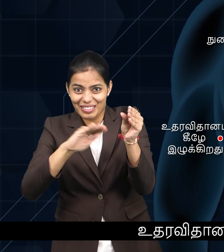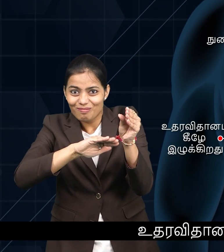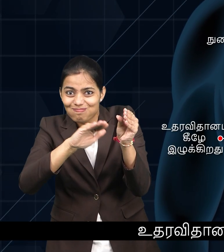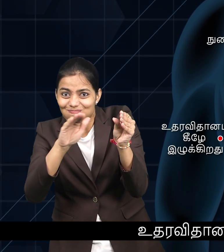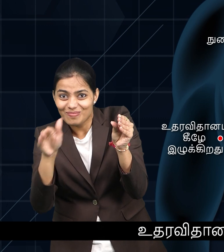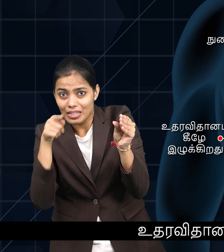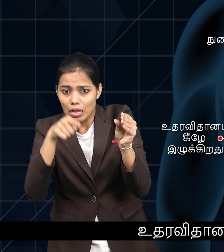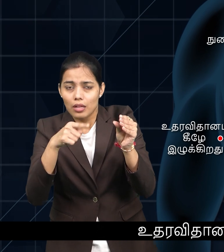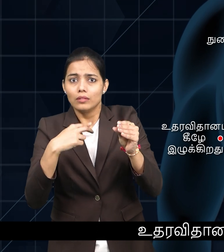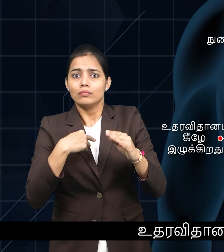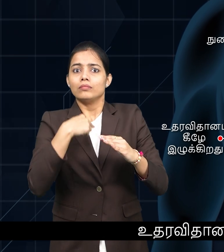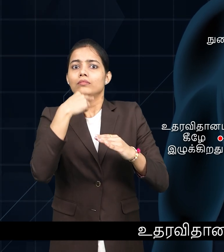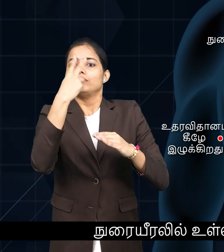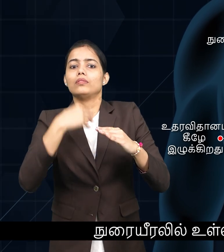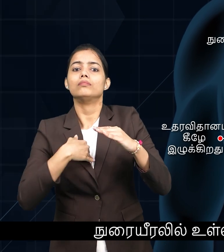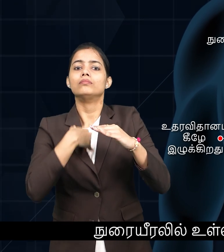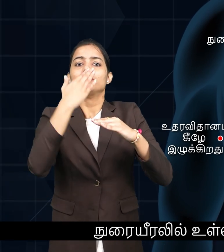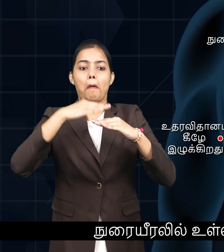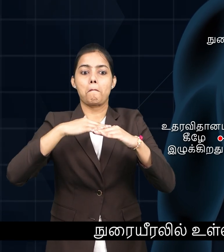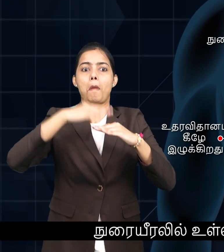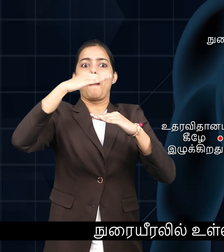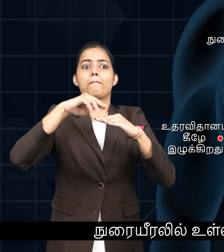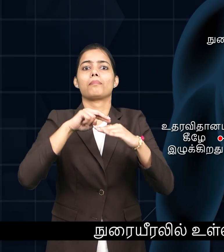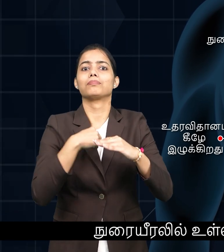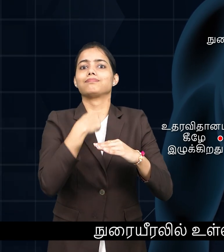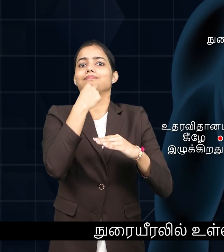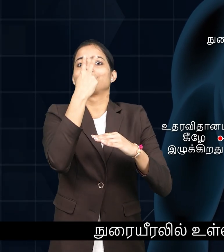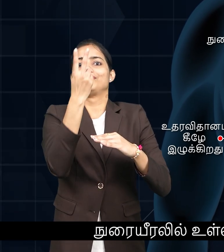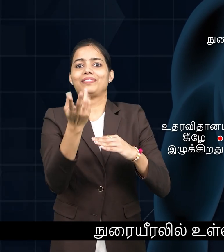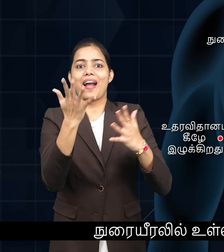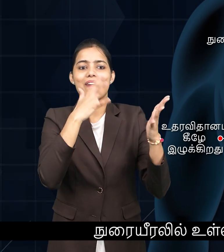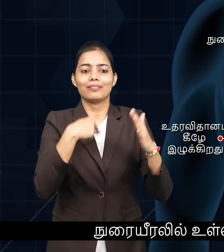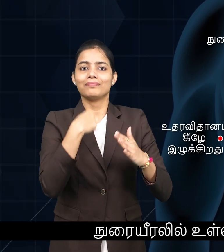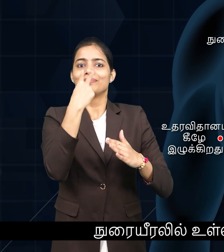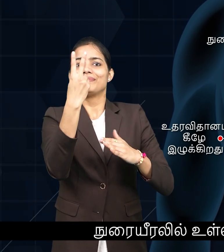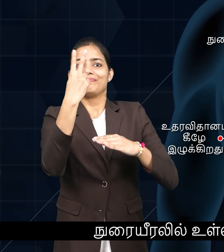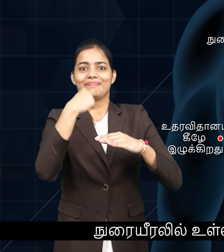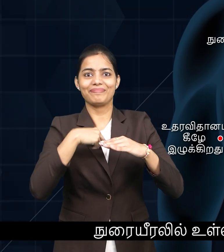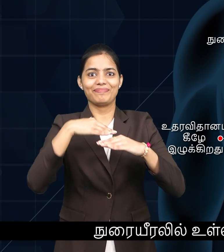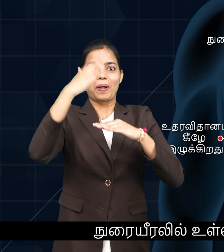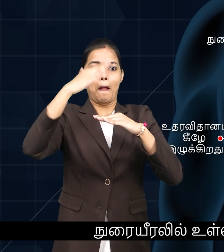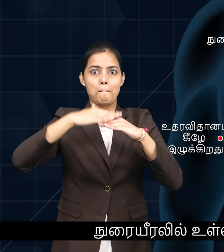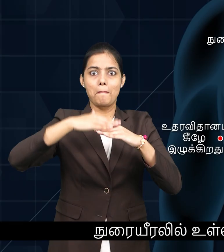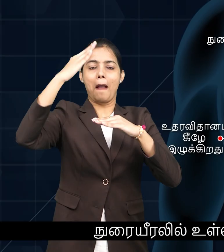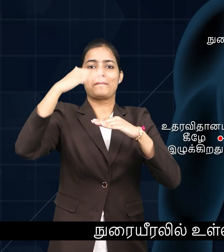உதரவிதானம் மேல் நோக்கி நகர்கிறது. நுரையீரலில் உள்ள காற்று வெளியேற்றப்படுகிறது.